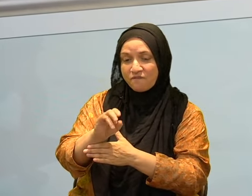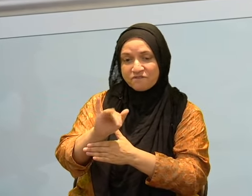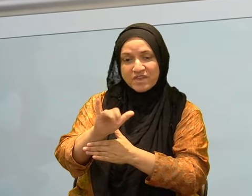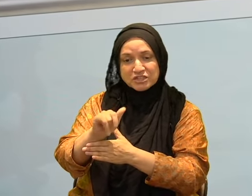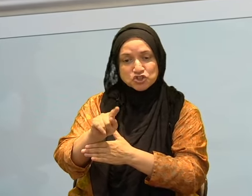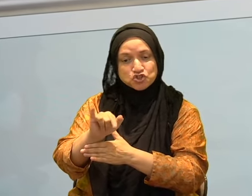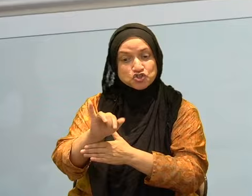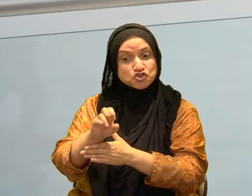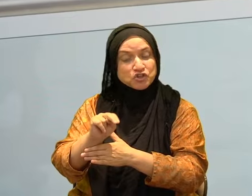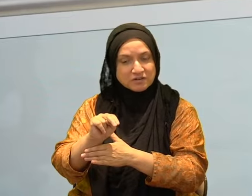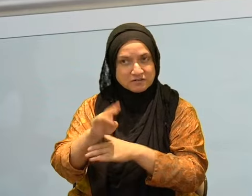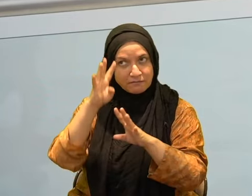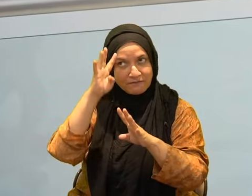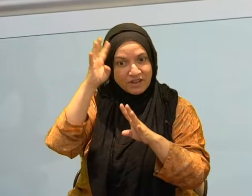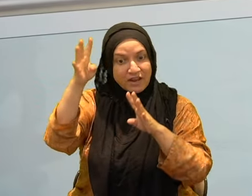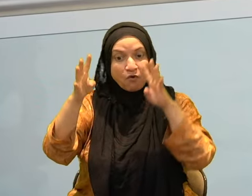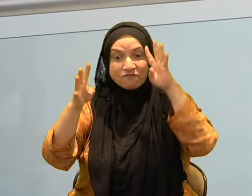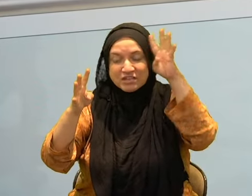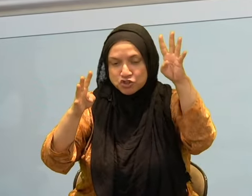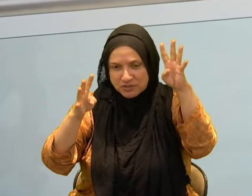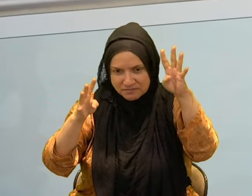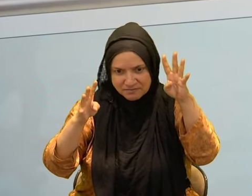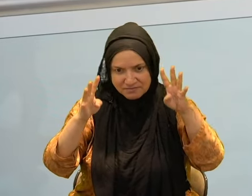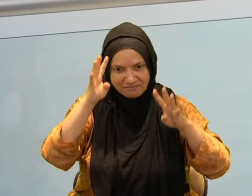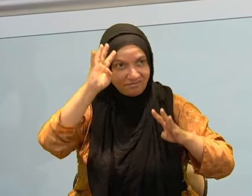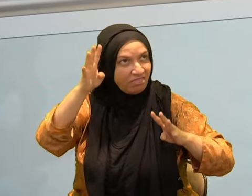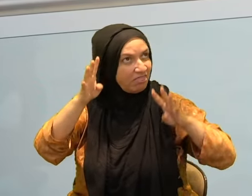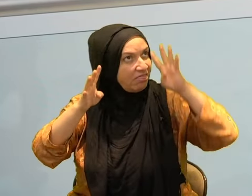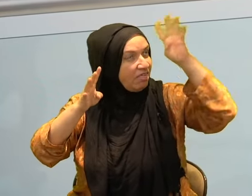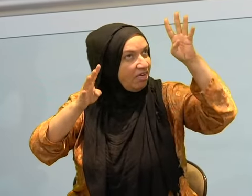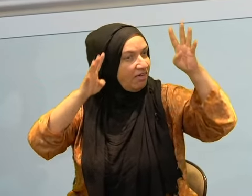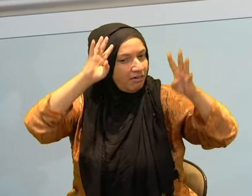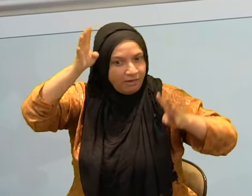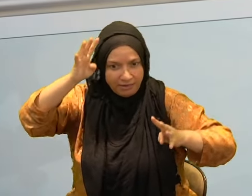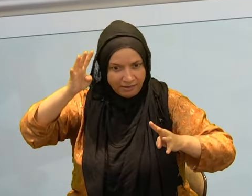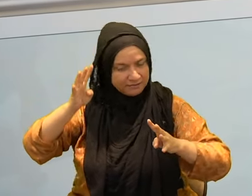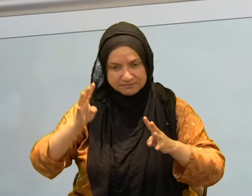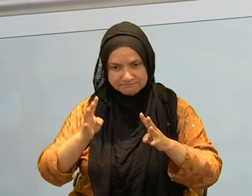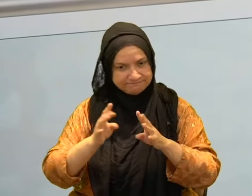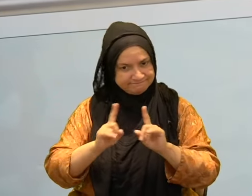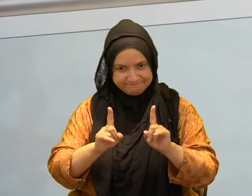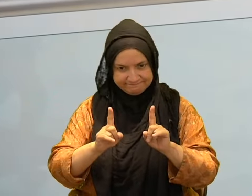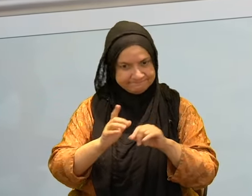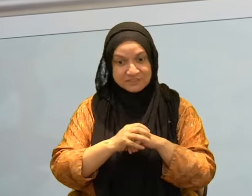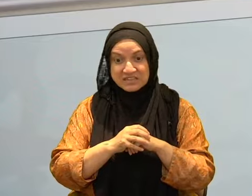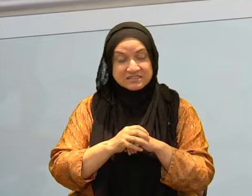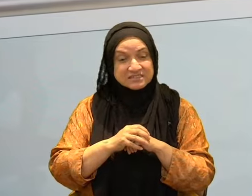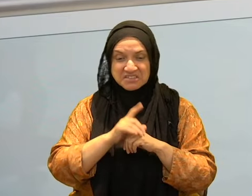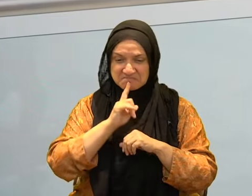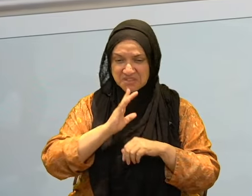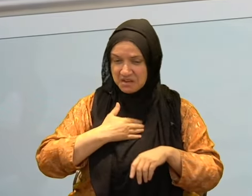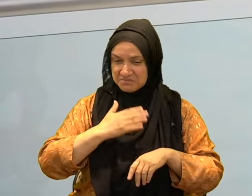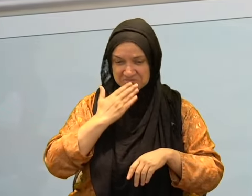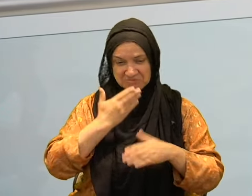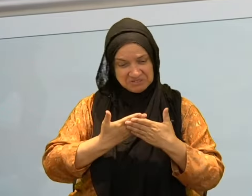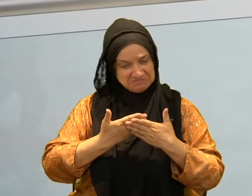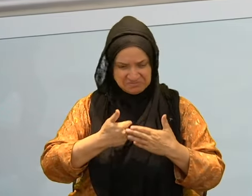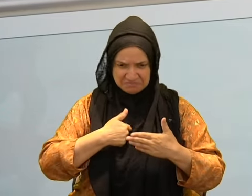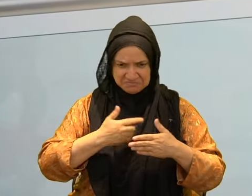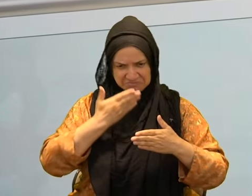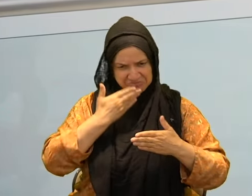Al-Hassan ibn Ali, radiallahu ta'ala anhuma. قَالَ بَلَغَنَا أَنَّ إِبْلِيسَ قَالَ سَوَّلْتُ لِأُمَّةِ مُحَمَّدٍ صَلَى اللَّهُ عَلَيْهِ وَسَلَّمَ